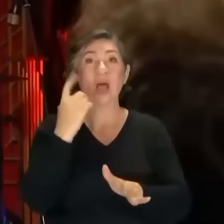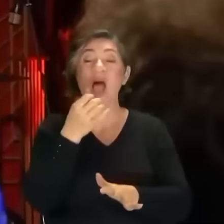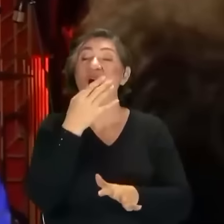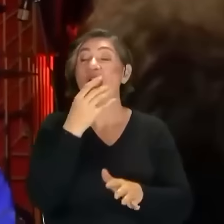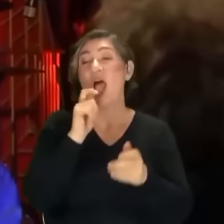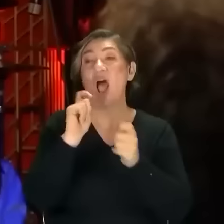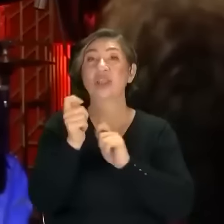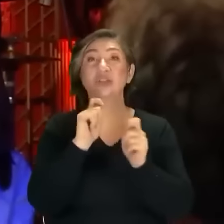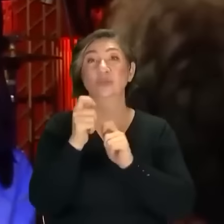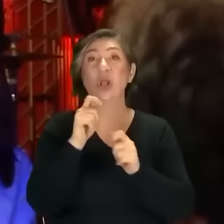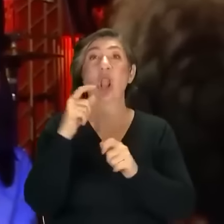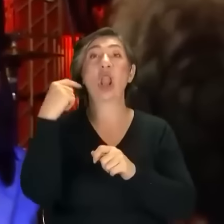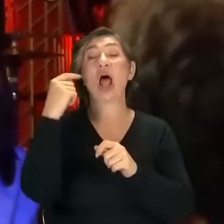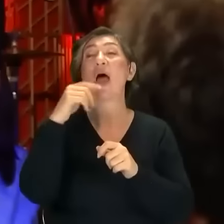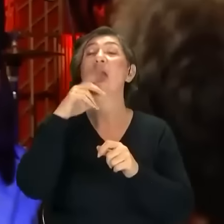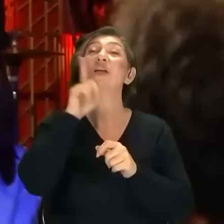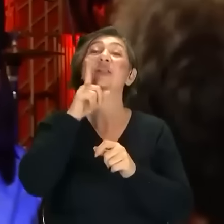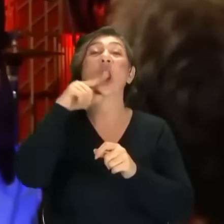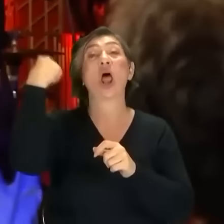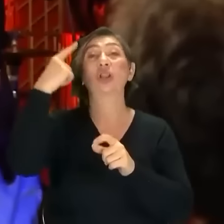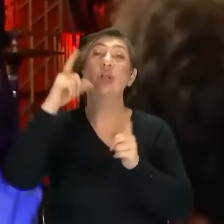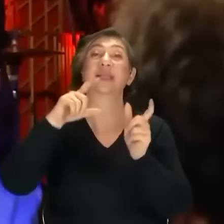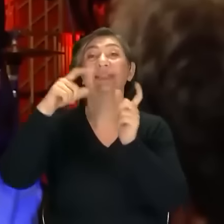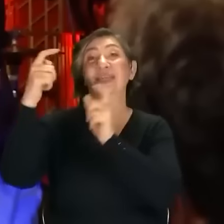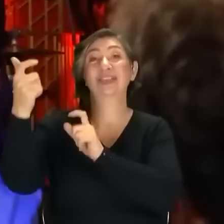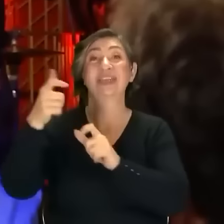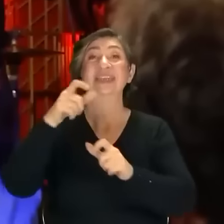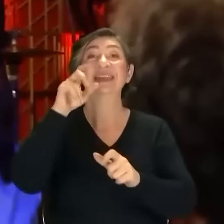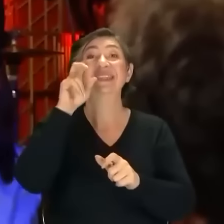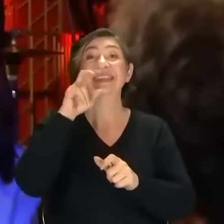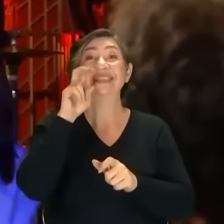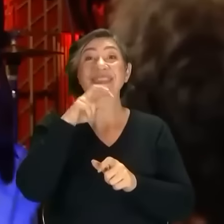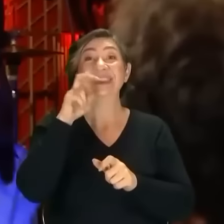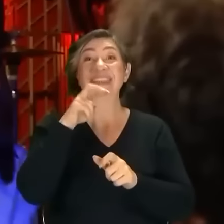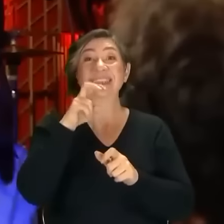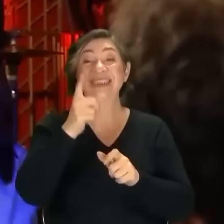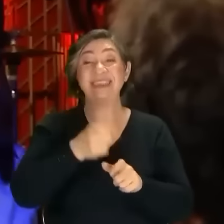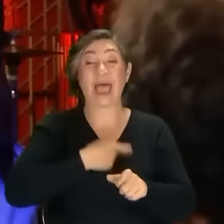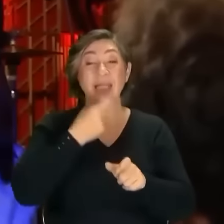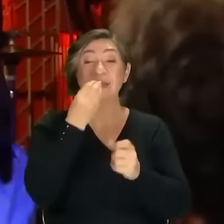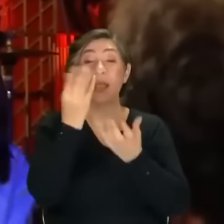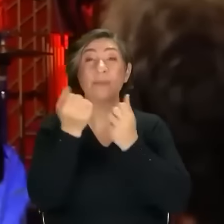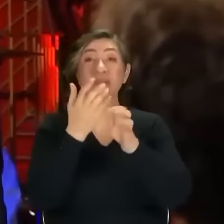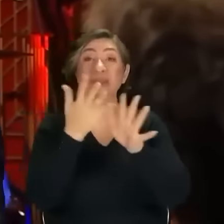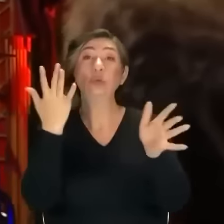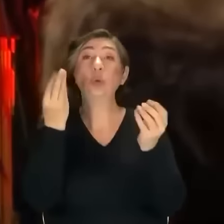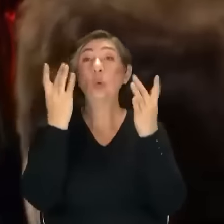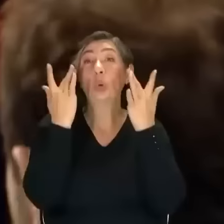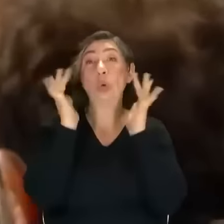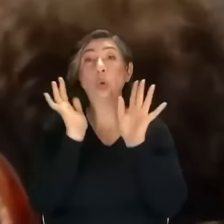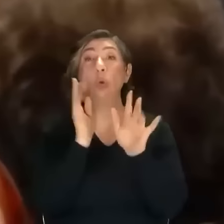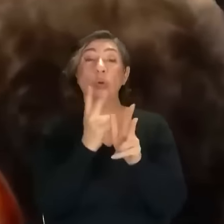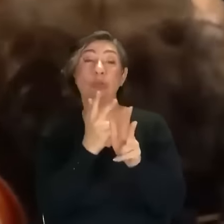Ankara anlaşmasıyla Nya yerleştik 8 saat Market kuyruğunda çok